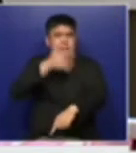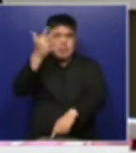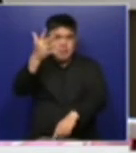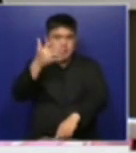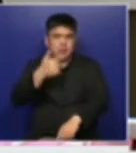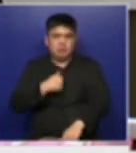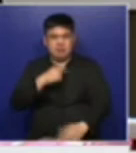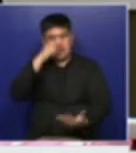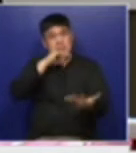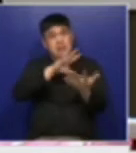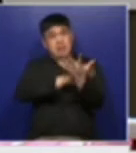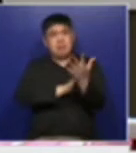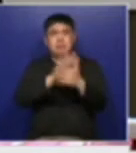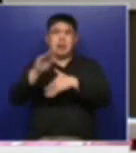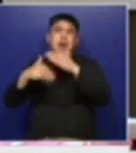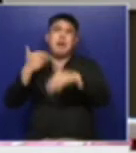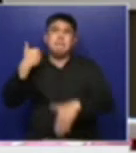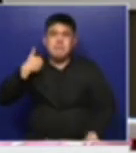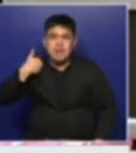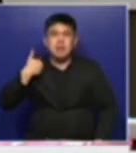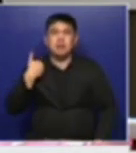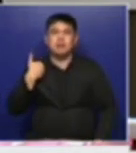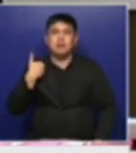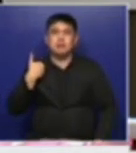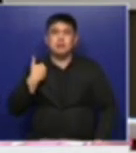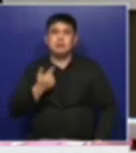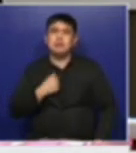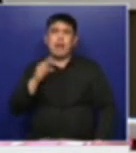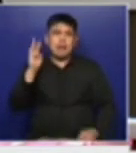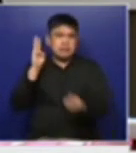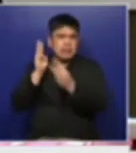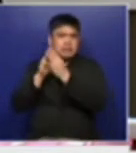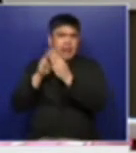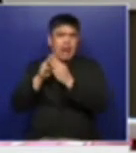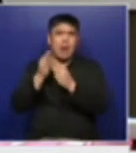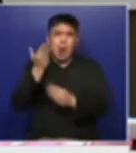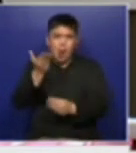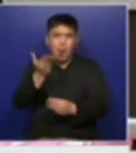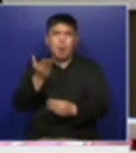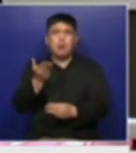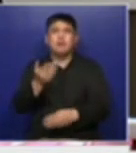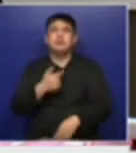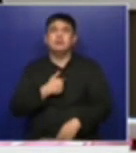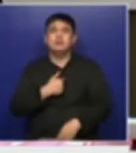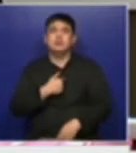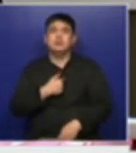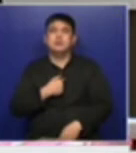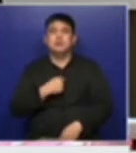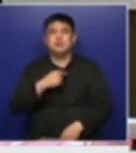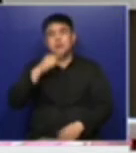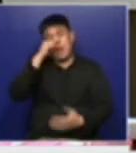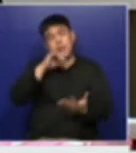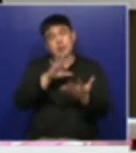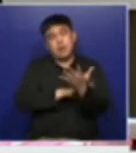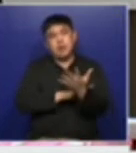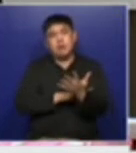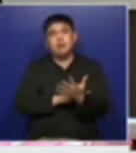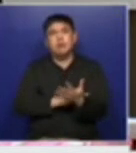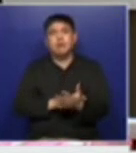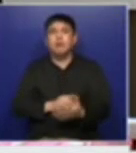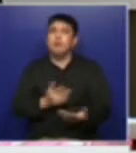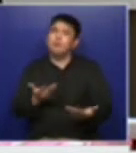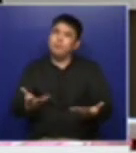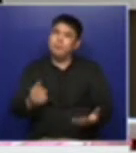งามจะคืนกลับมาเราจะทำตามสัญญาขอเวลาอีกไม่นานแล้วแผ่นดินที่งดงามจะคืนกลับม